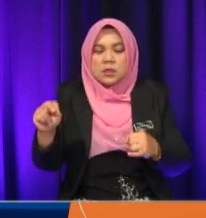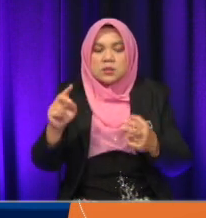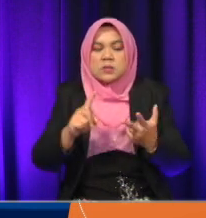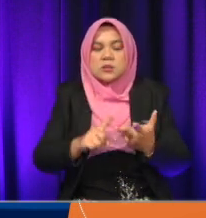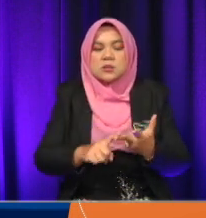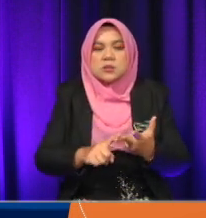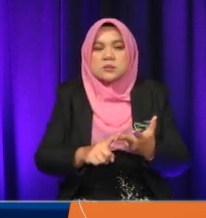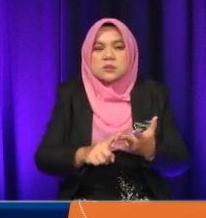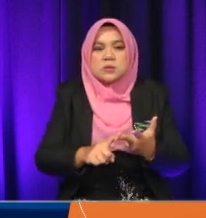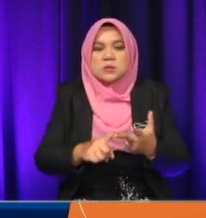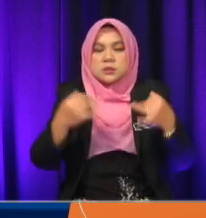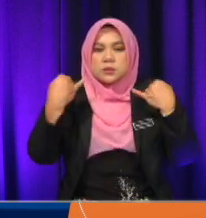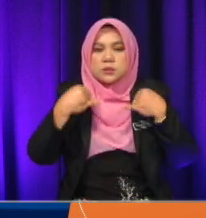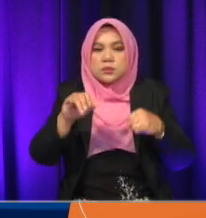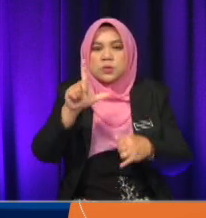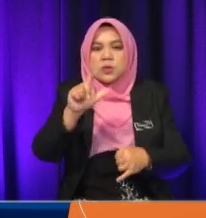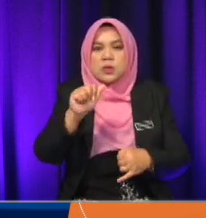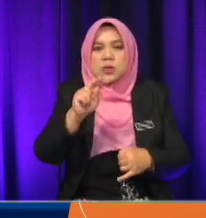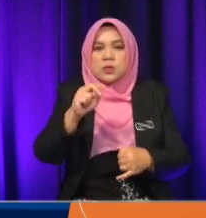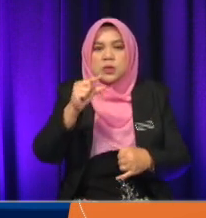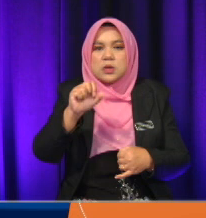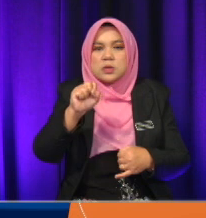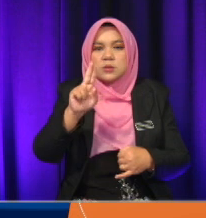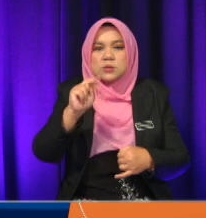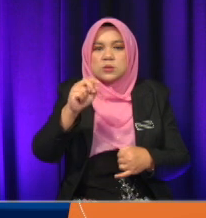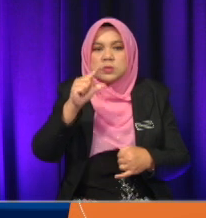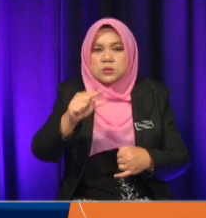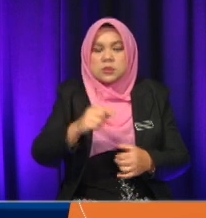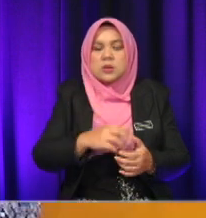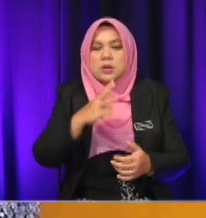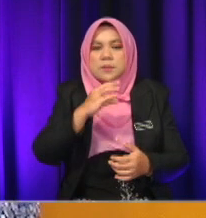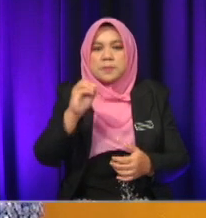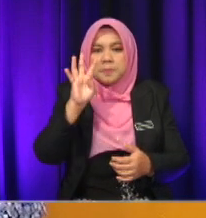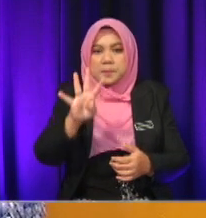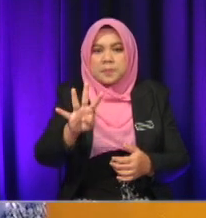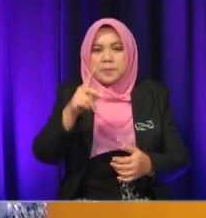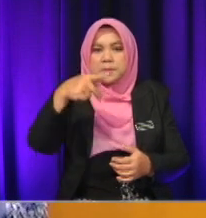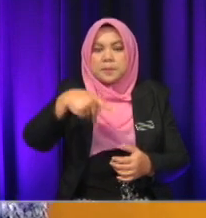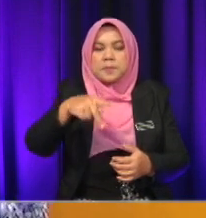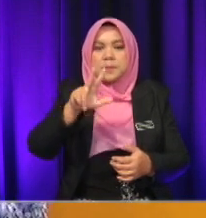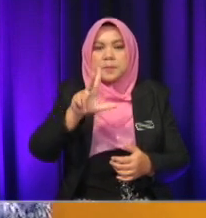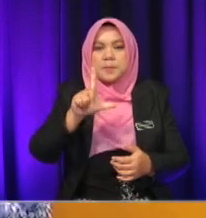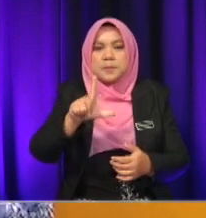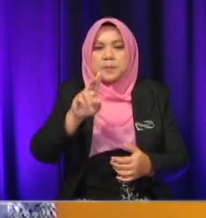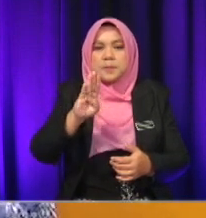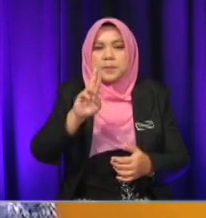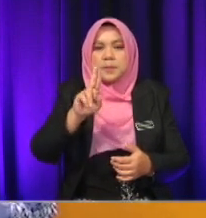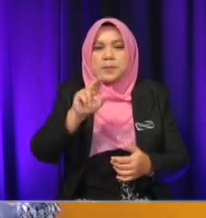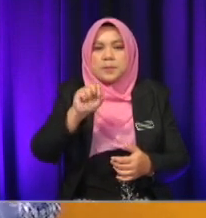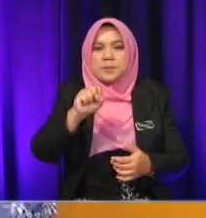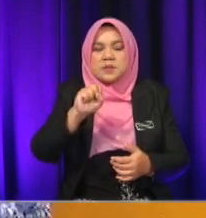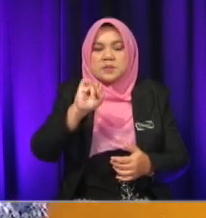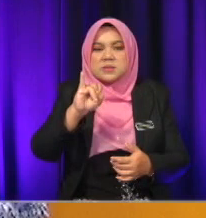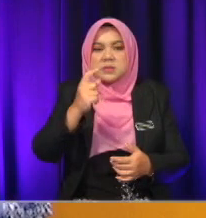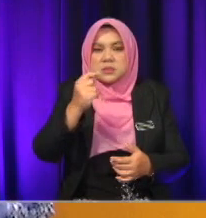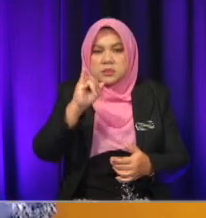Yang ketiga, jualan langsung. Dan yang keempat, publicity. Jadi, empat jenis promosi itu pula sangat